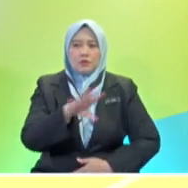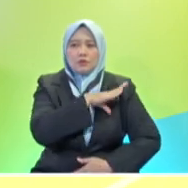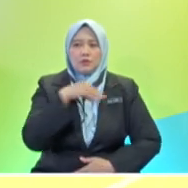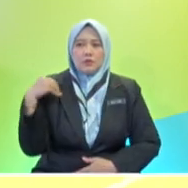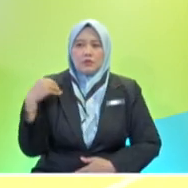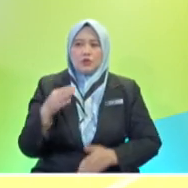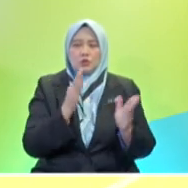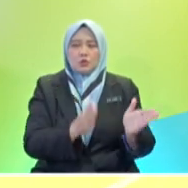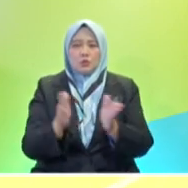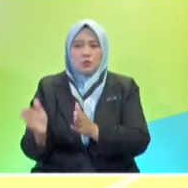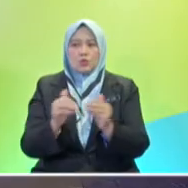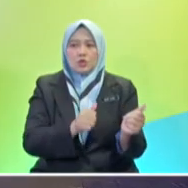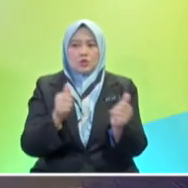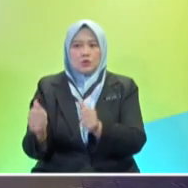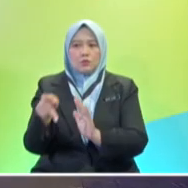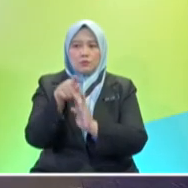kemas.